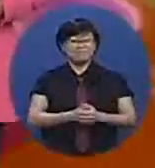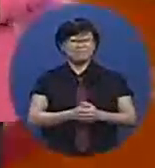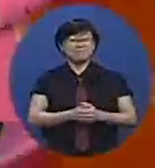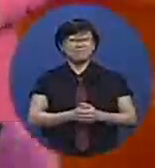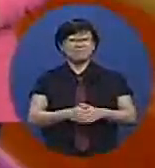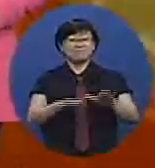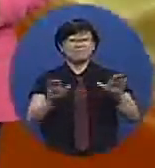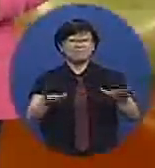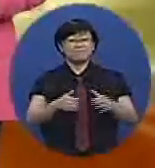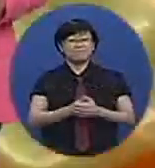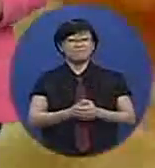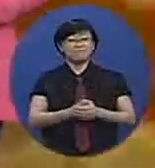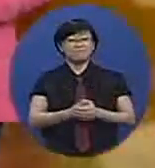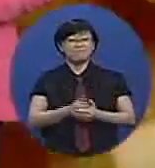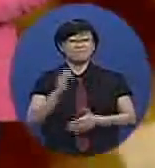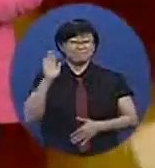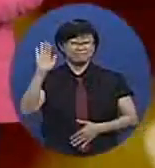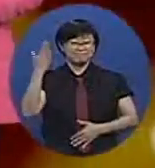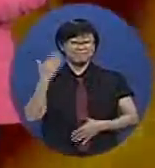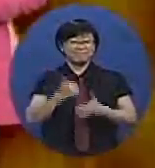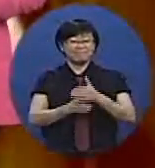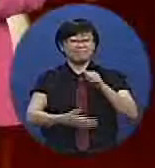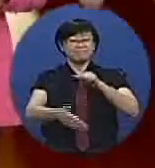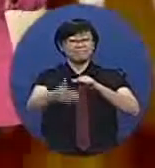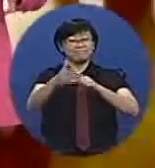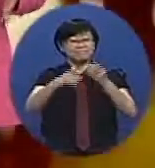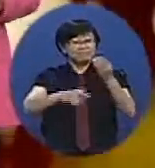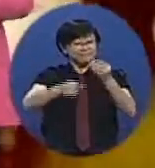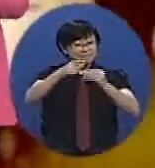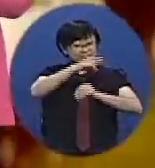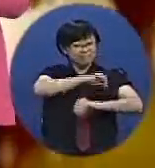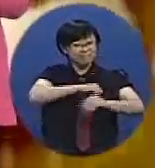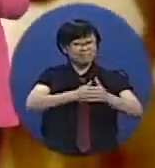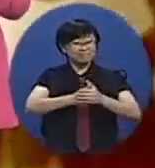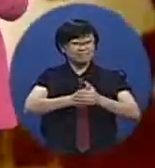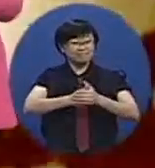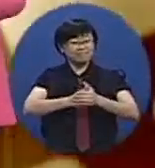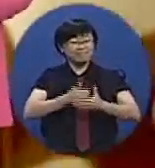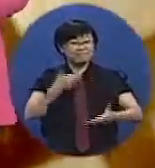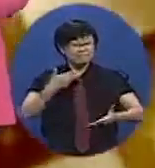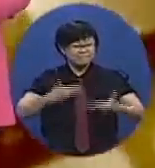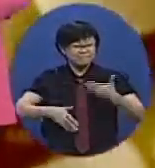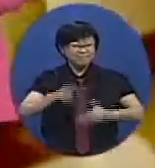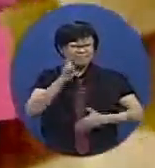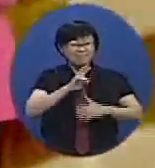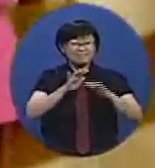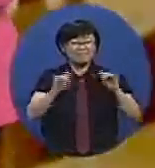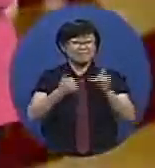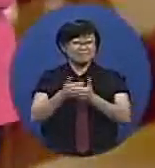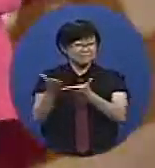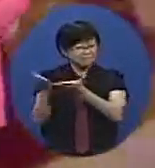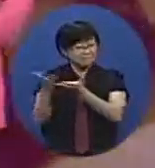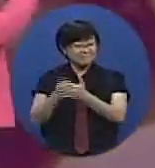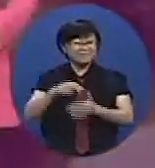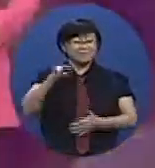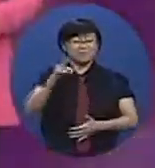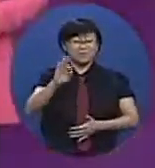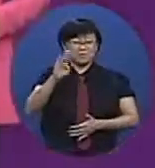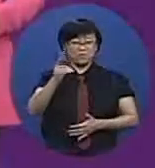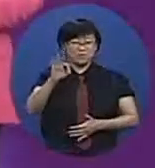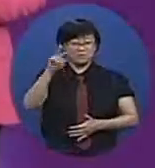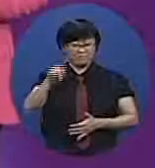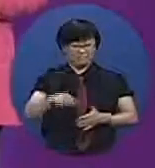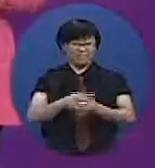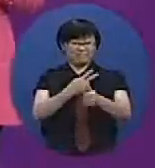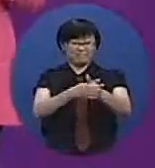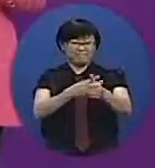자, 이번에는요. 요즘 이 추석에 제일 대한민국에서 바쁜 가수가 있습니다. 바로 네. 제 옆에. 네,